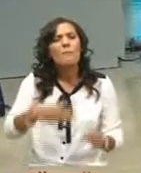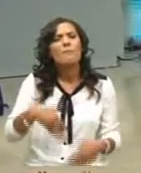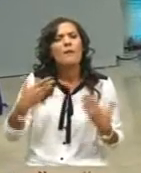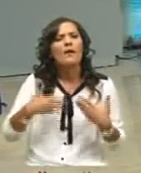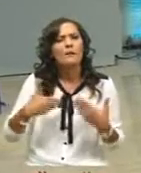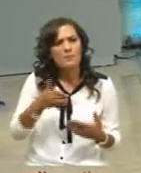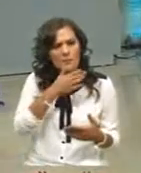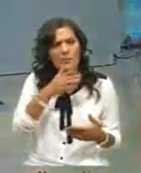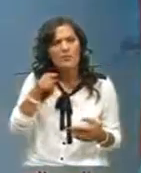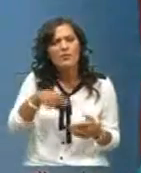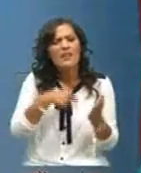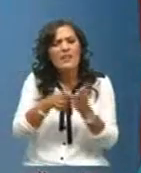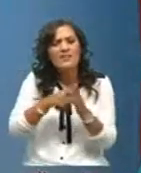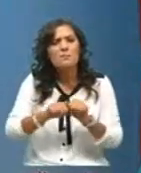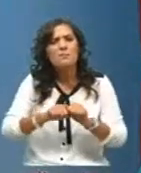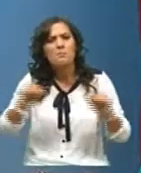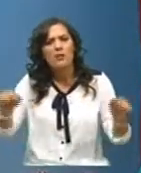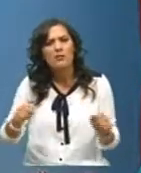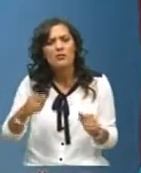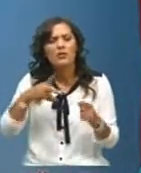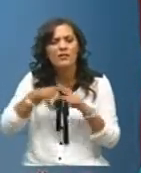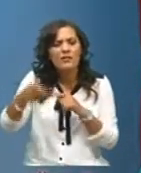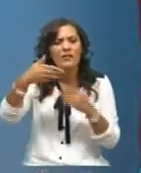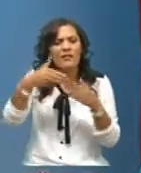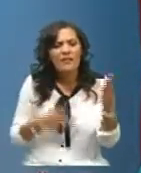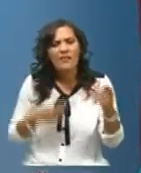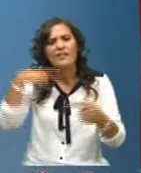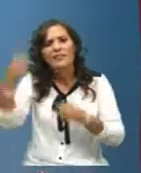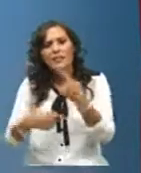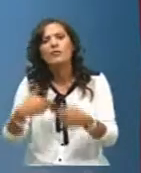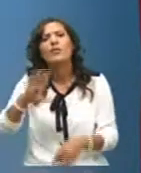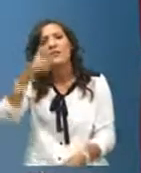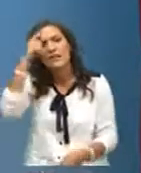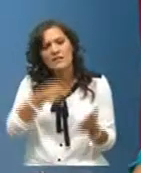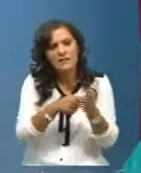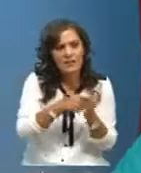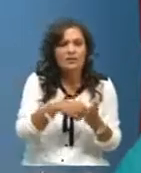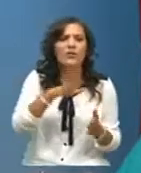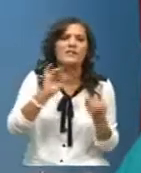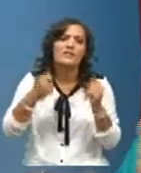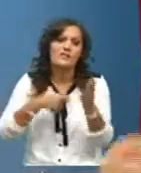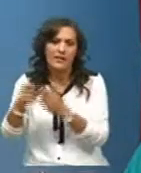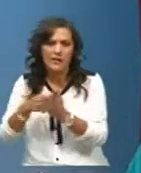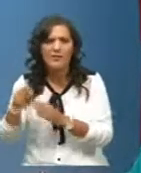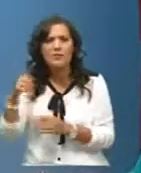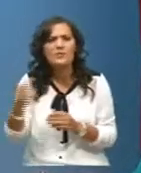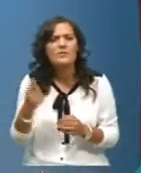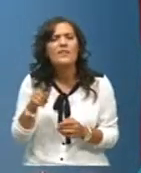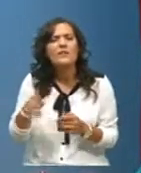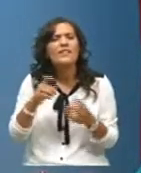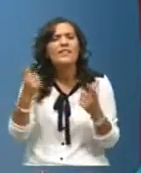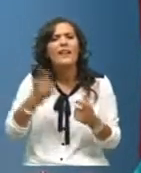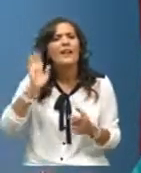merak ederdim biliyor musunuz bu bölümü lastikler patlıyor çatlıyor değiştiriyoruz yok yaz lastiği çıkardık yok Kışlası Yok bir şey